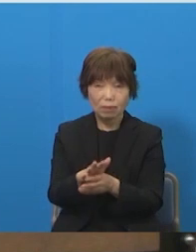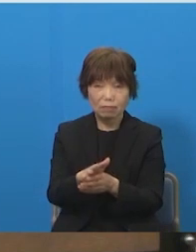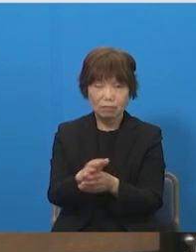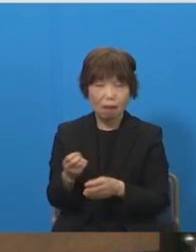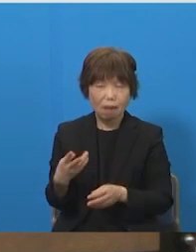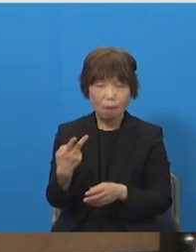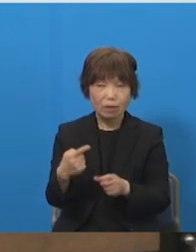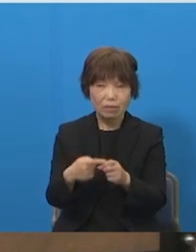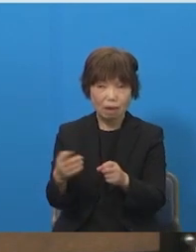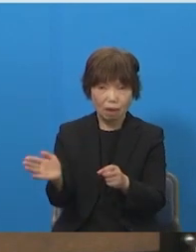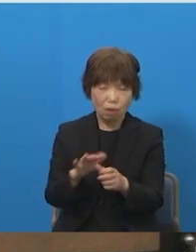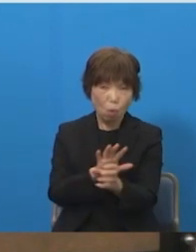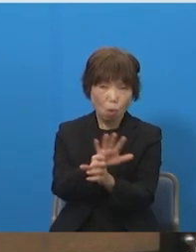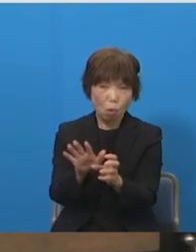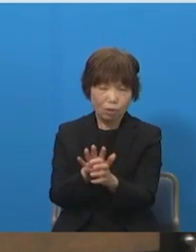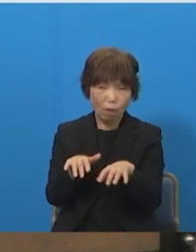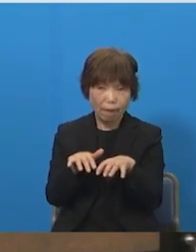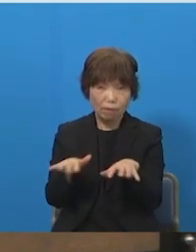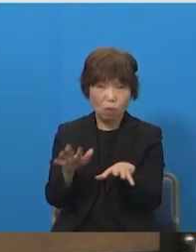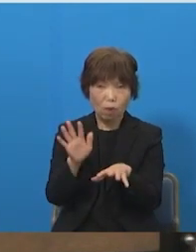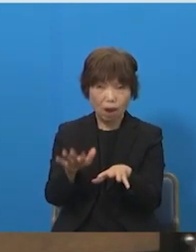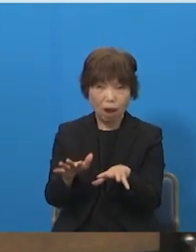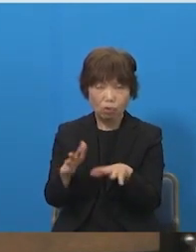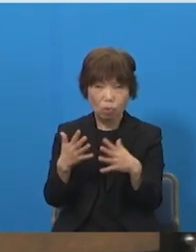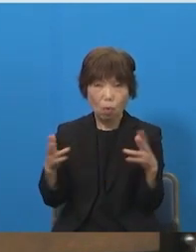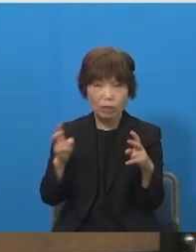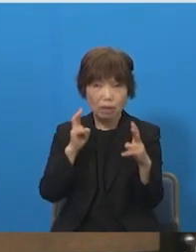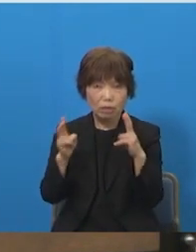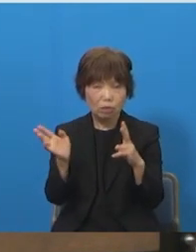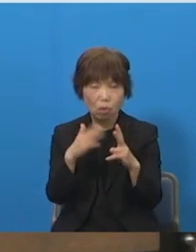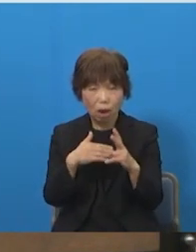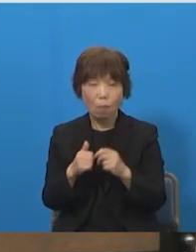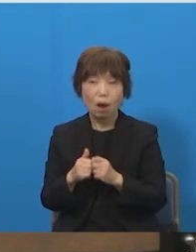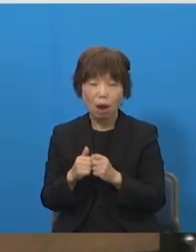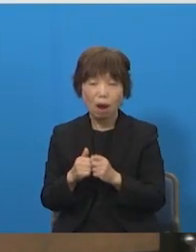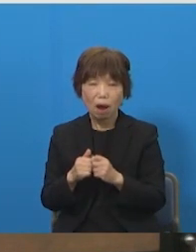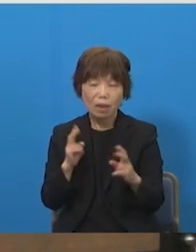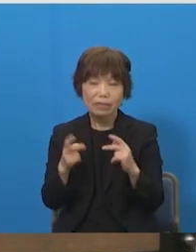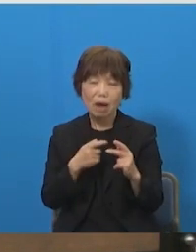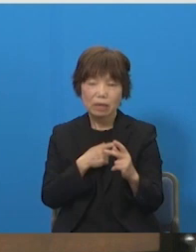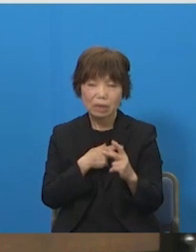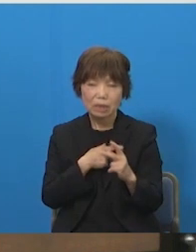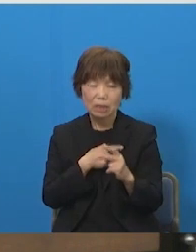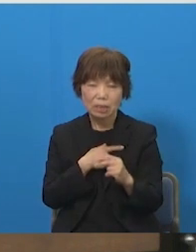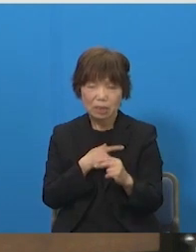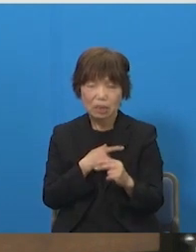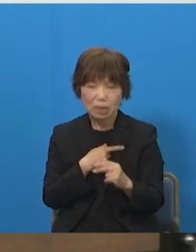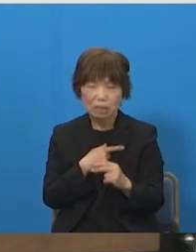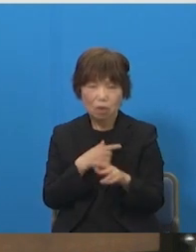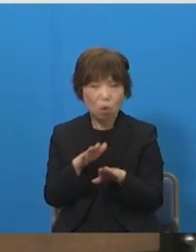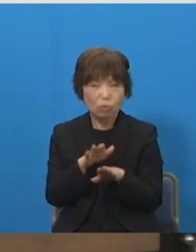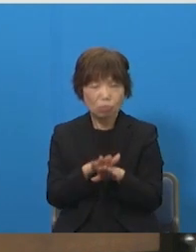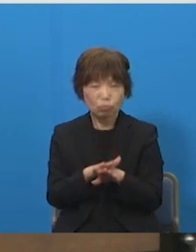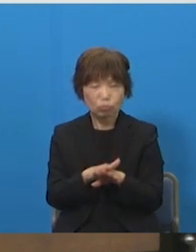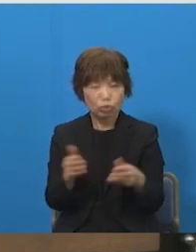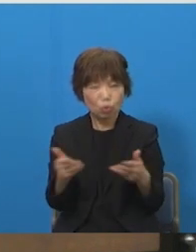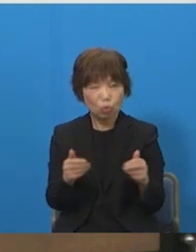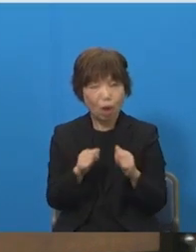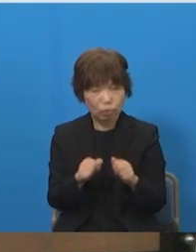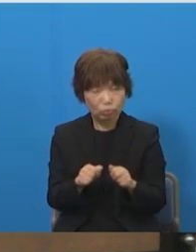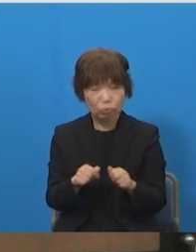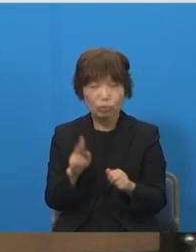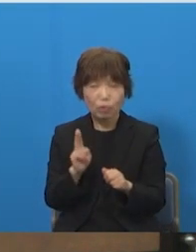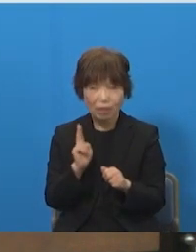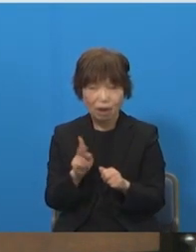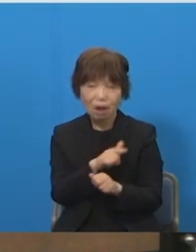からのコロナの影響を受け、大企業では社員に副業を認めたり、中小企業では労働不足が今後